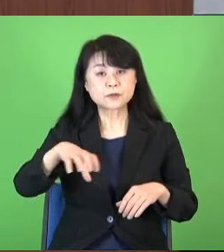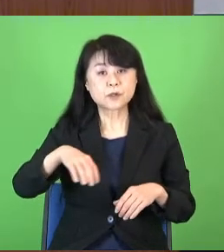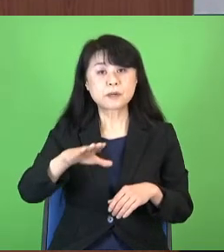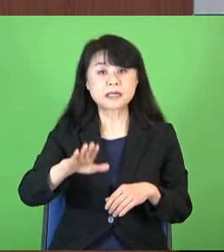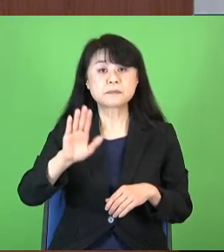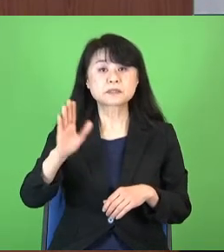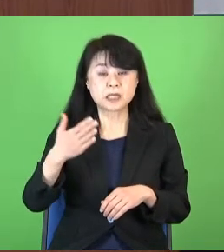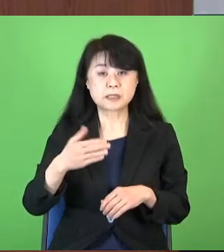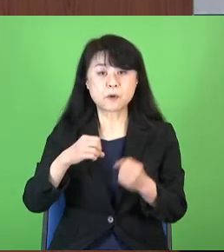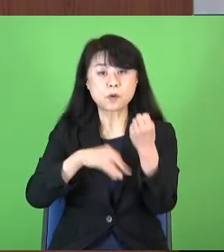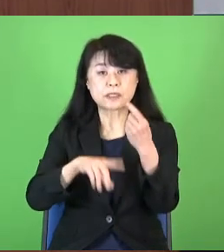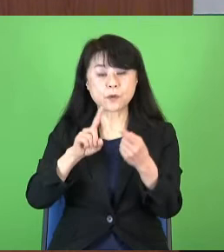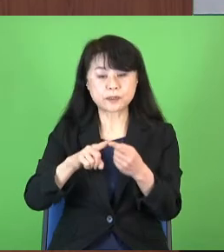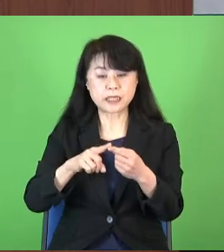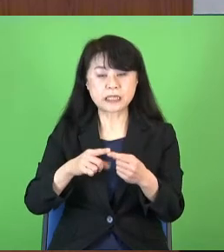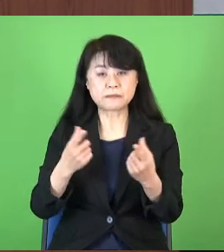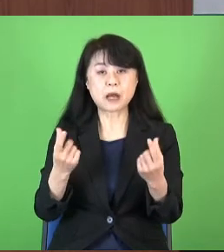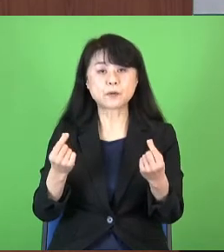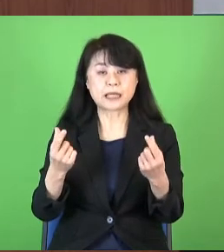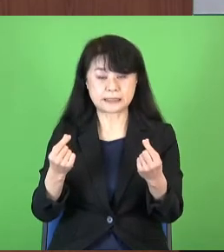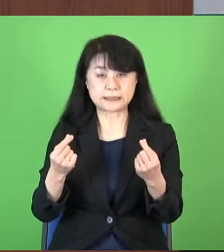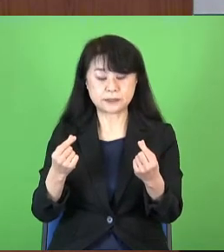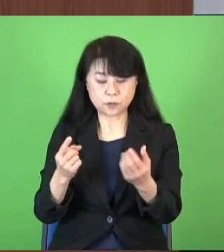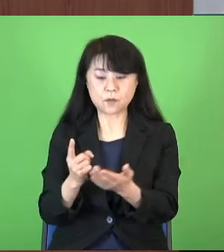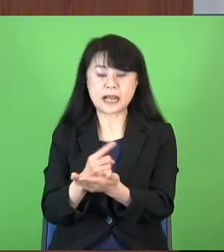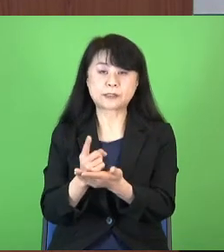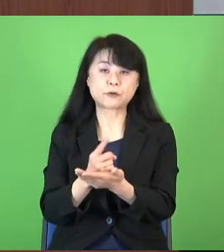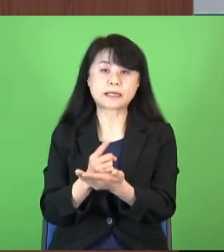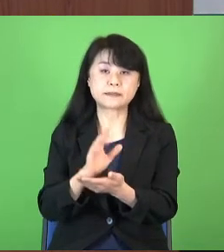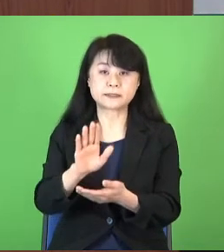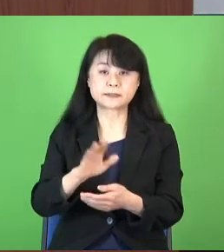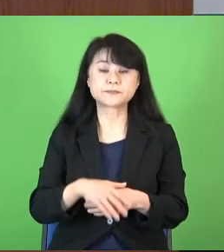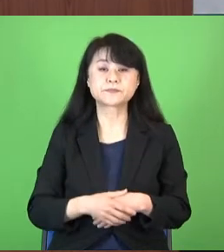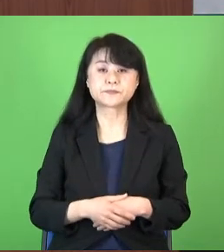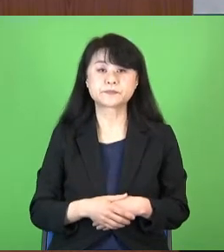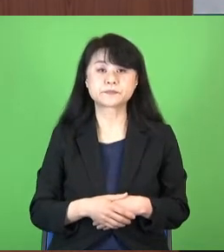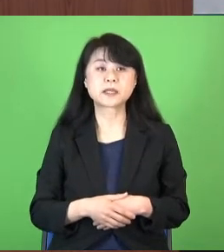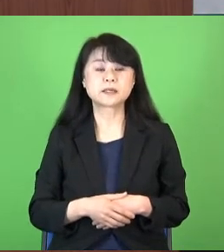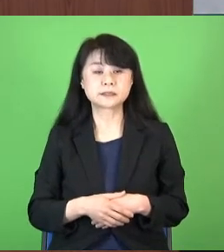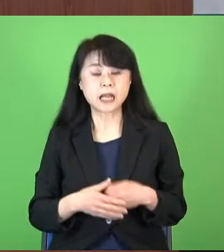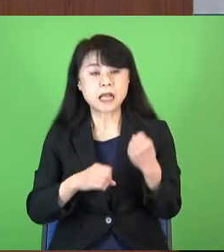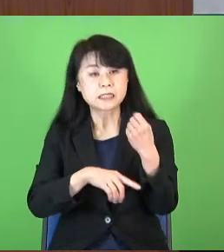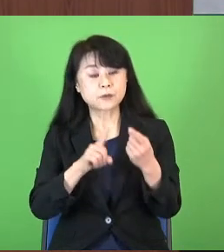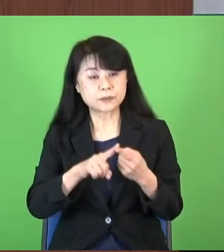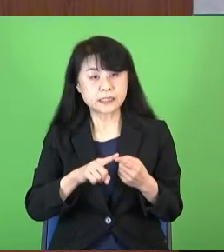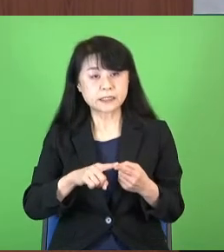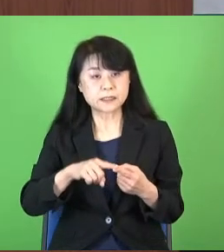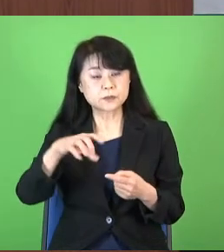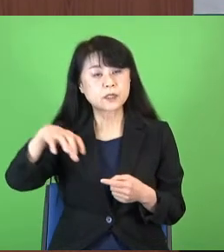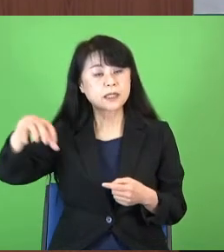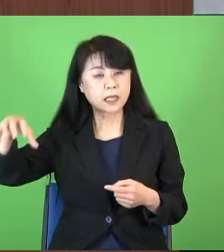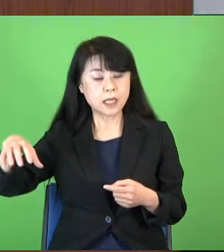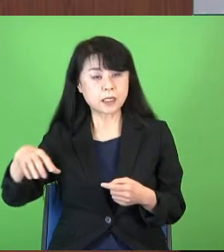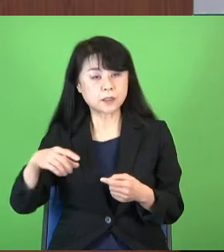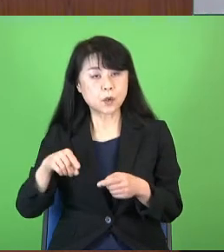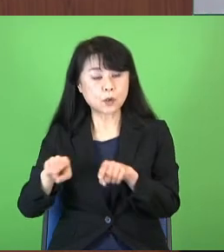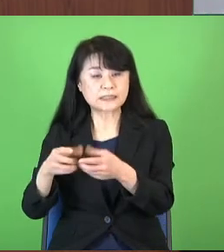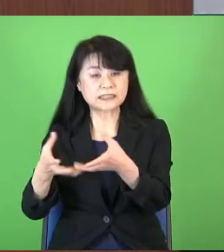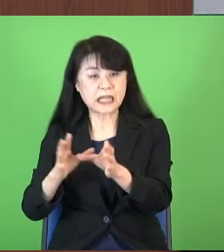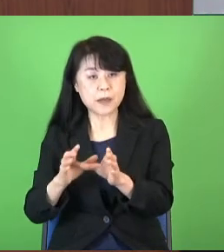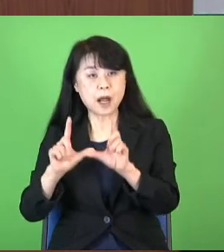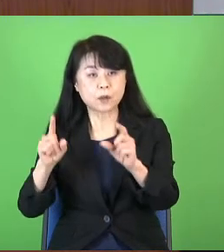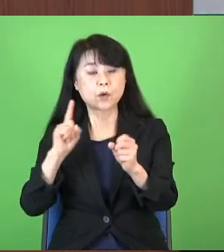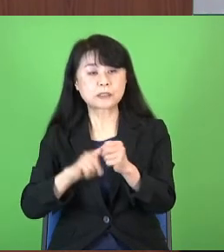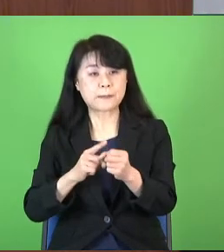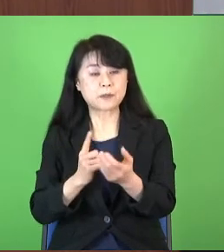がありますが基本的には同じ枠組みでの回くらいとなっています基本的じゃあそれだけど自治体は今好評のためのガイドラインも作っ